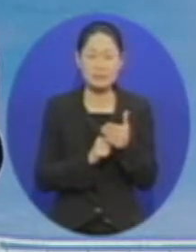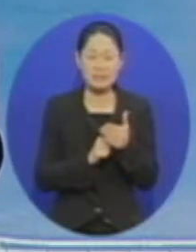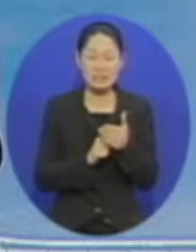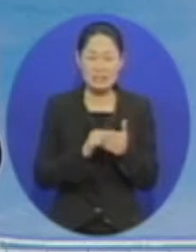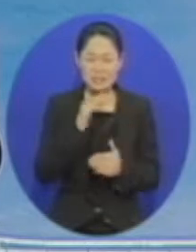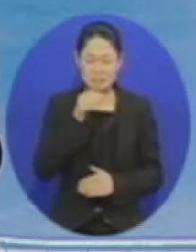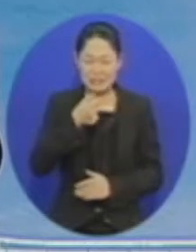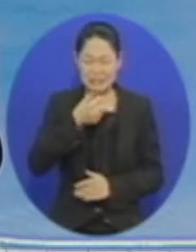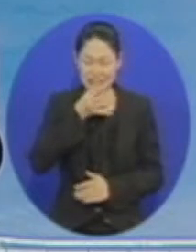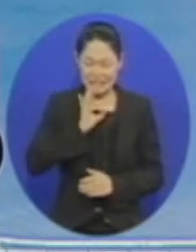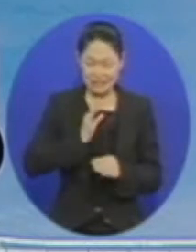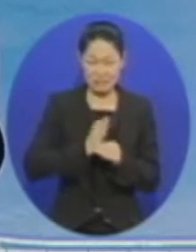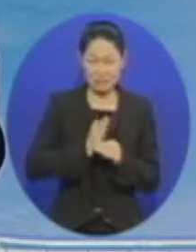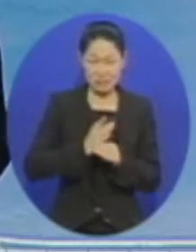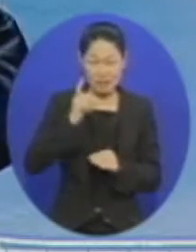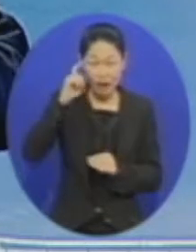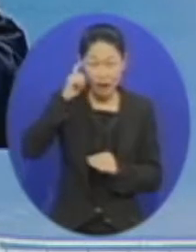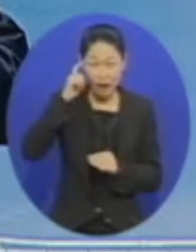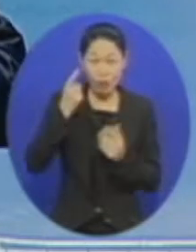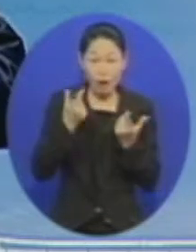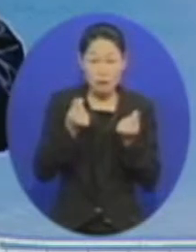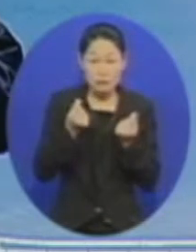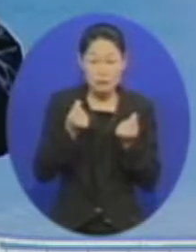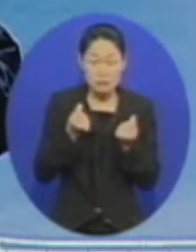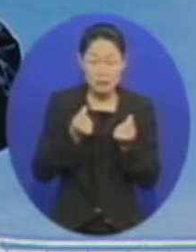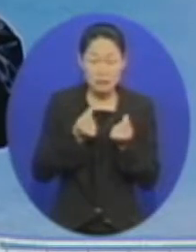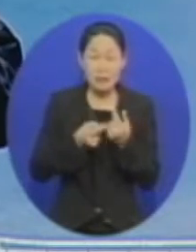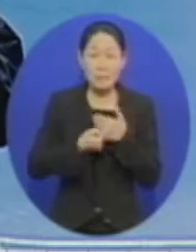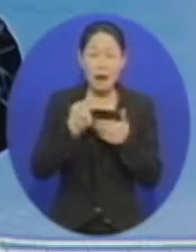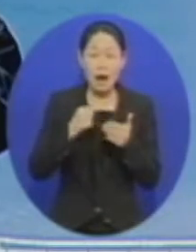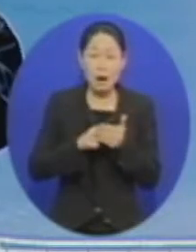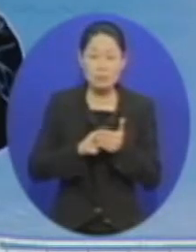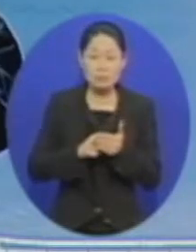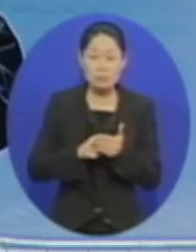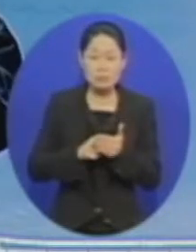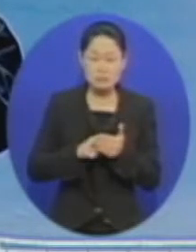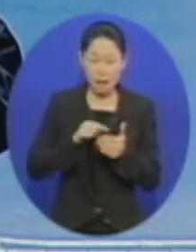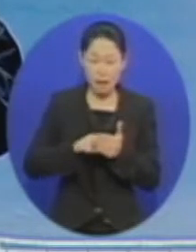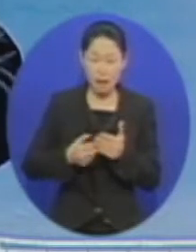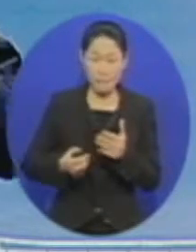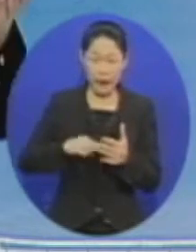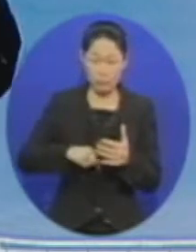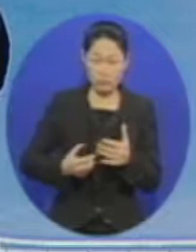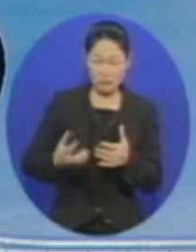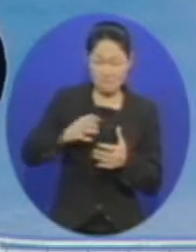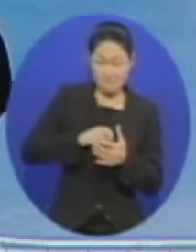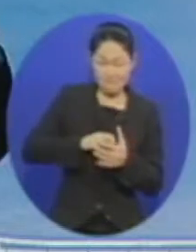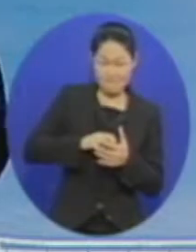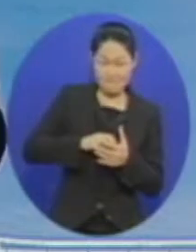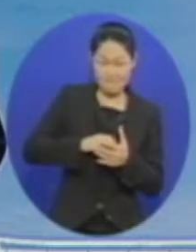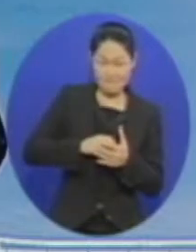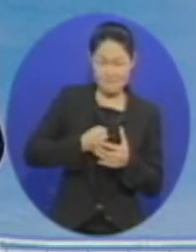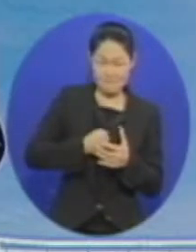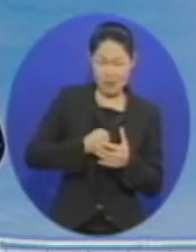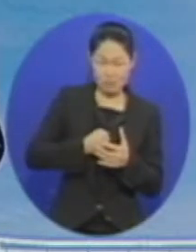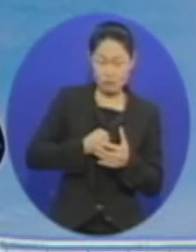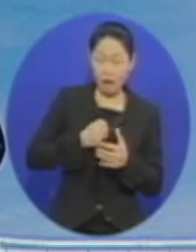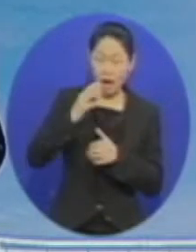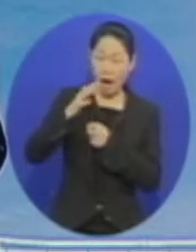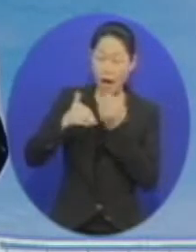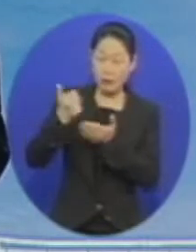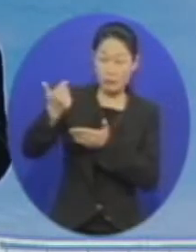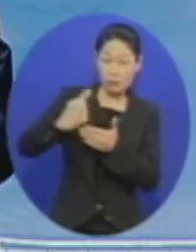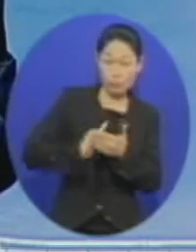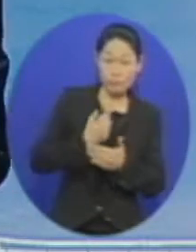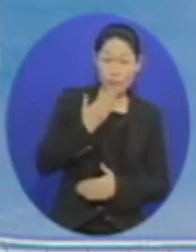이기적인 생각 이런 마음을 내가 마음에 각 가지고 있으면서 어떻게 성령 하나님을 모셔요